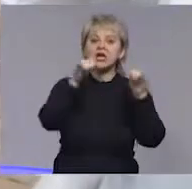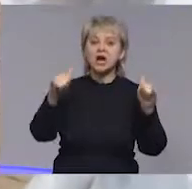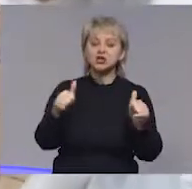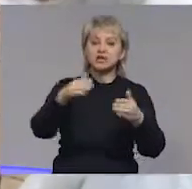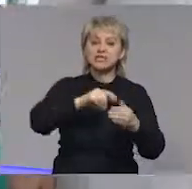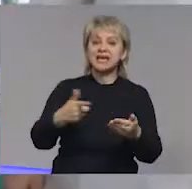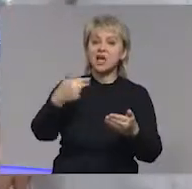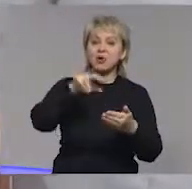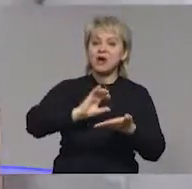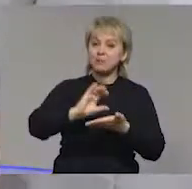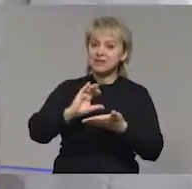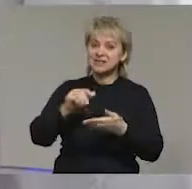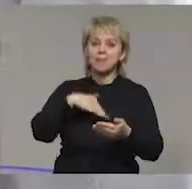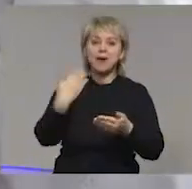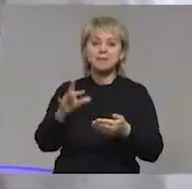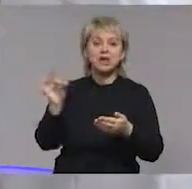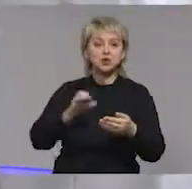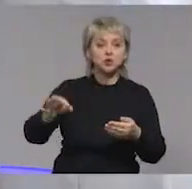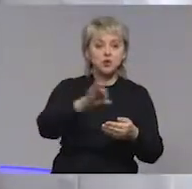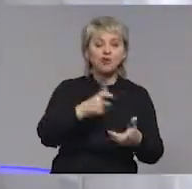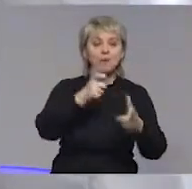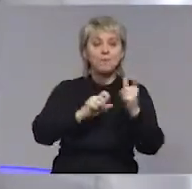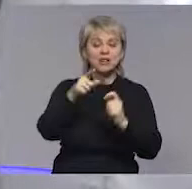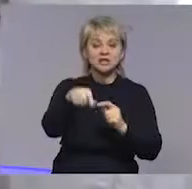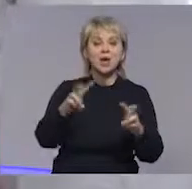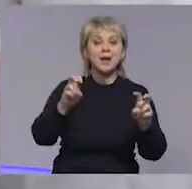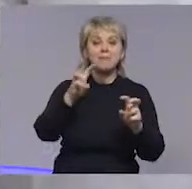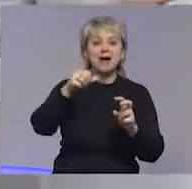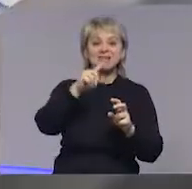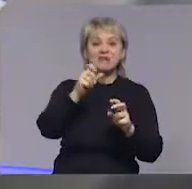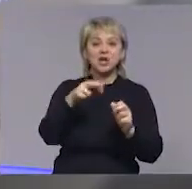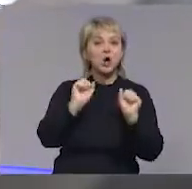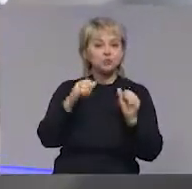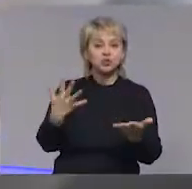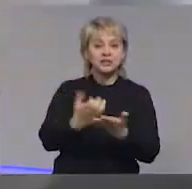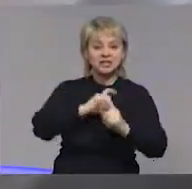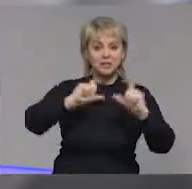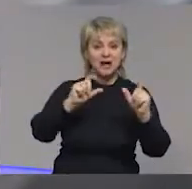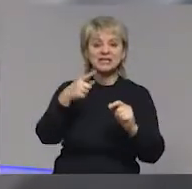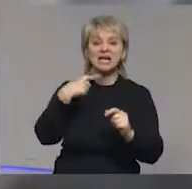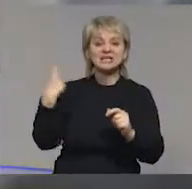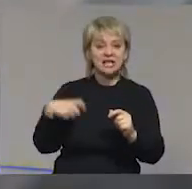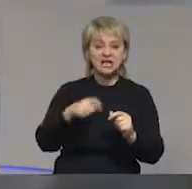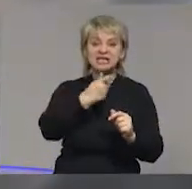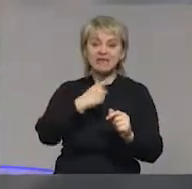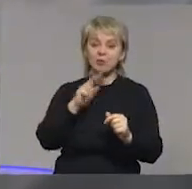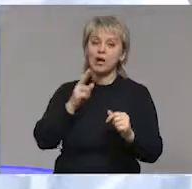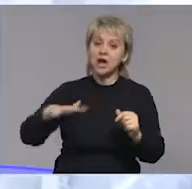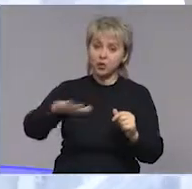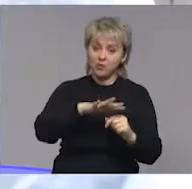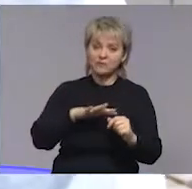и география поставок. Помимо Ростовской области, молочку под маркой «Матвейка» можно найти в супермаркетах Краснодарского и Ставропольского